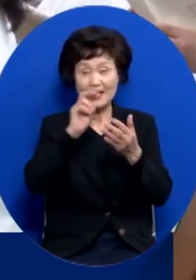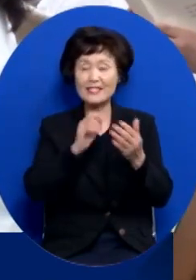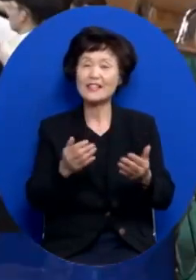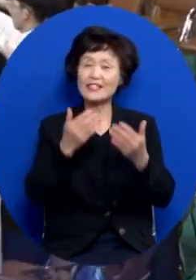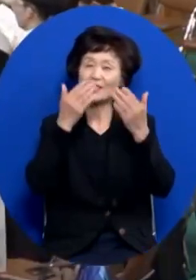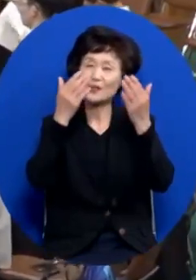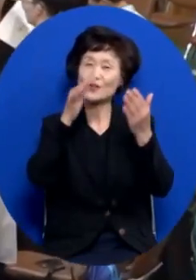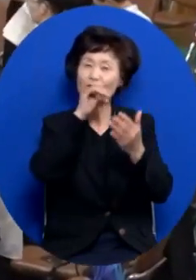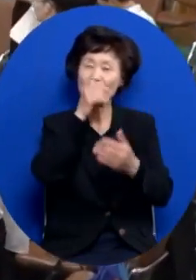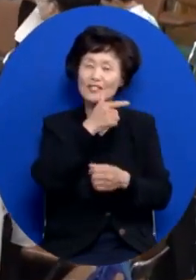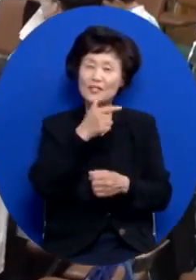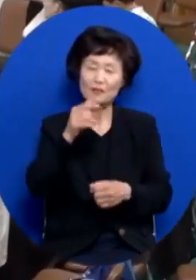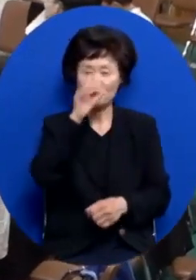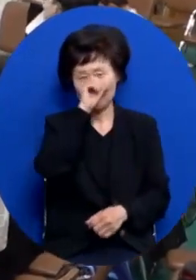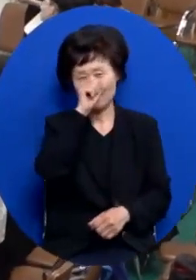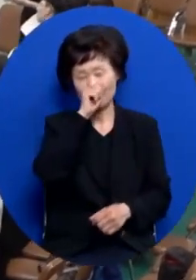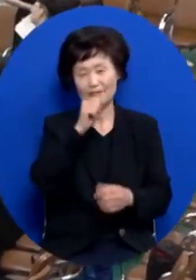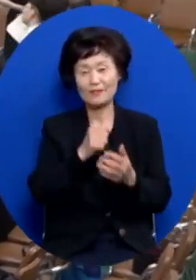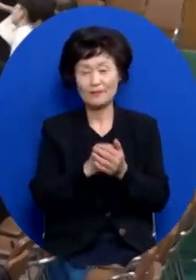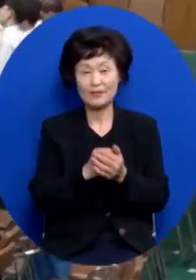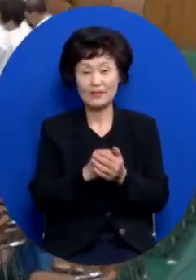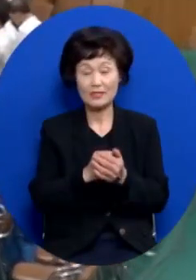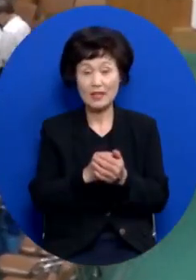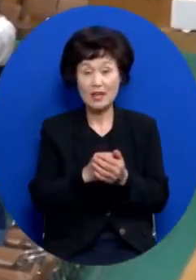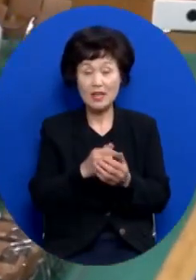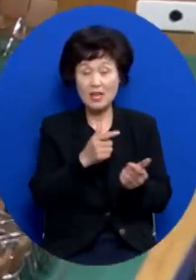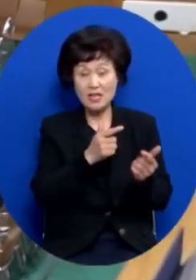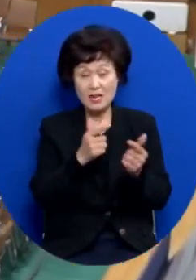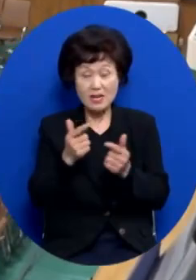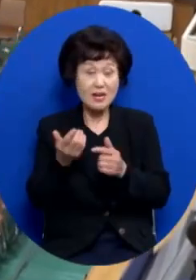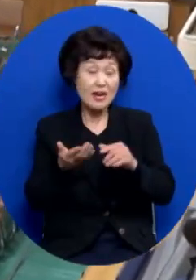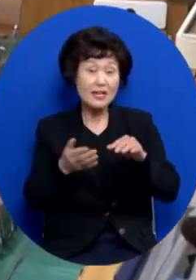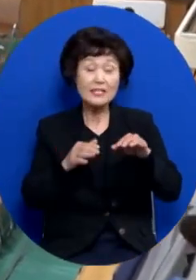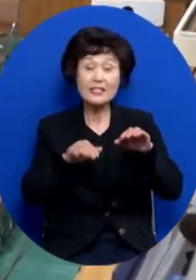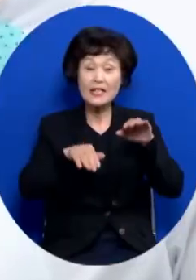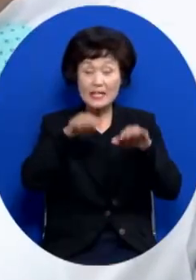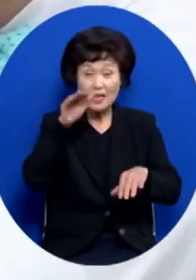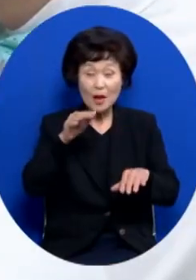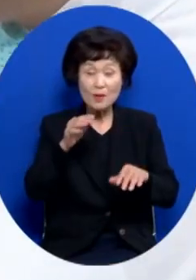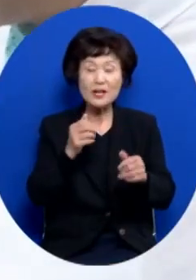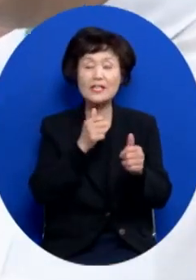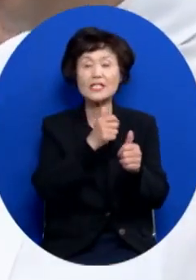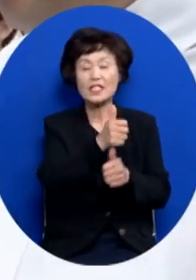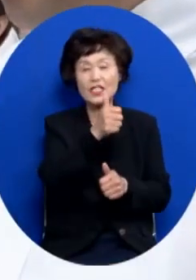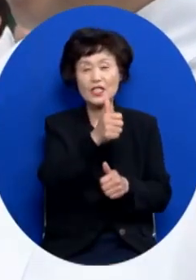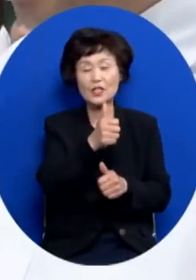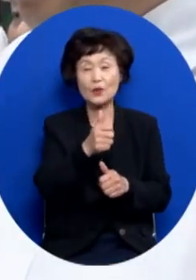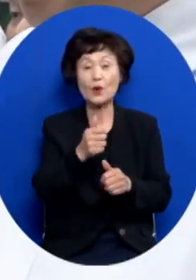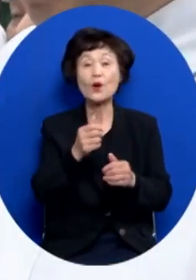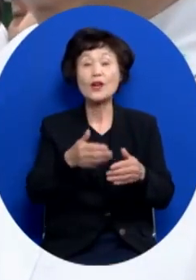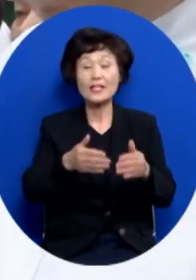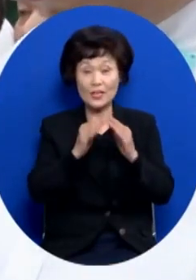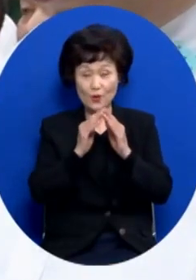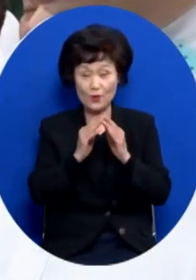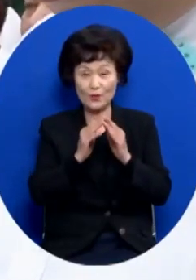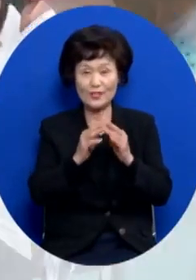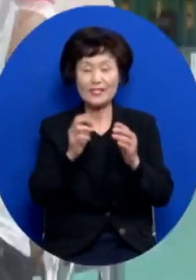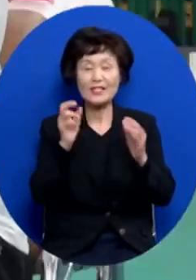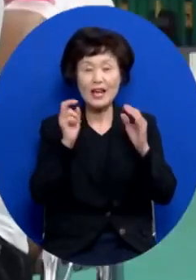기뻤습니다. 편견과 차별을 딛고 광명복지재단의 합창단들은 아름다운 선율에